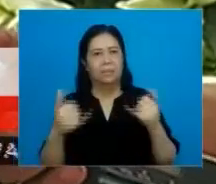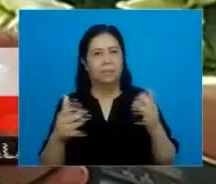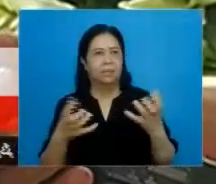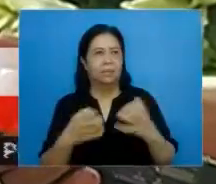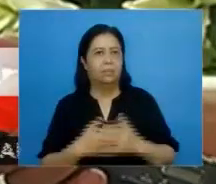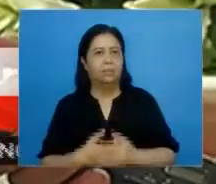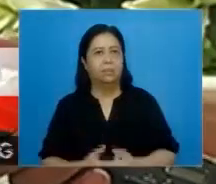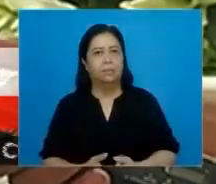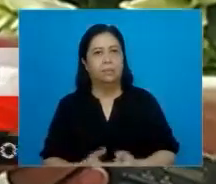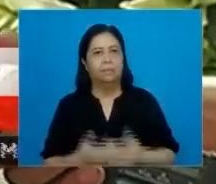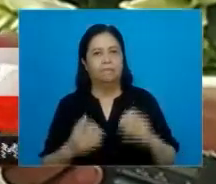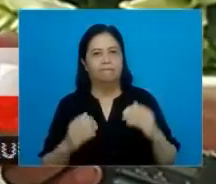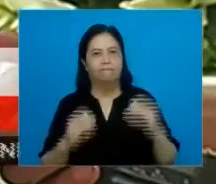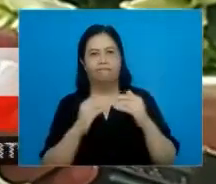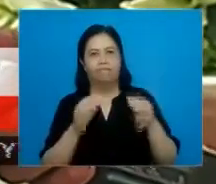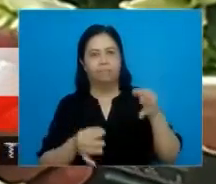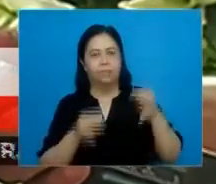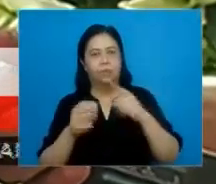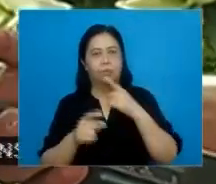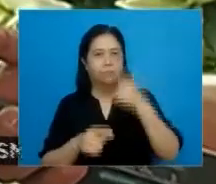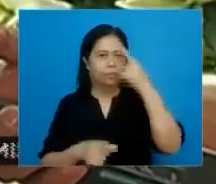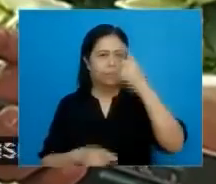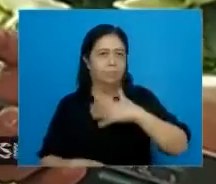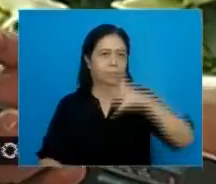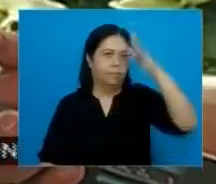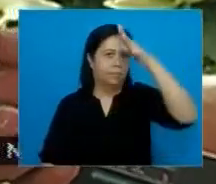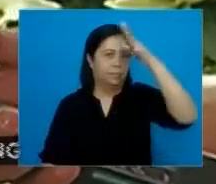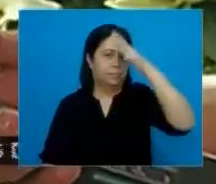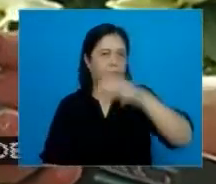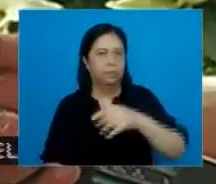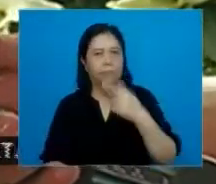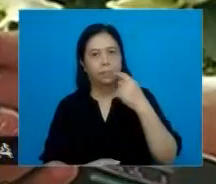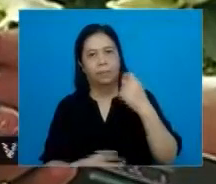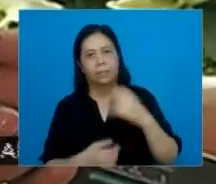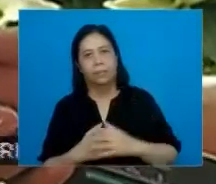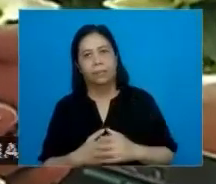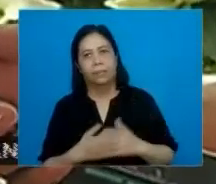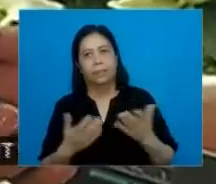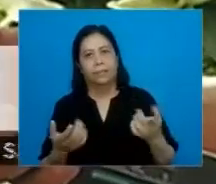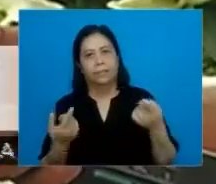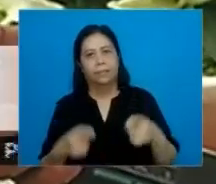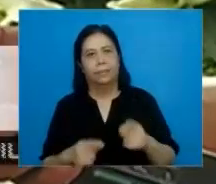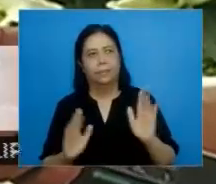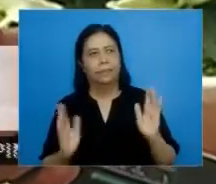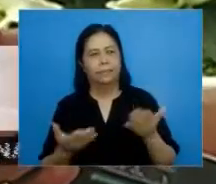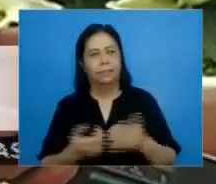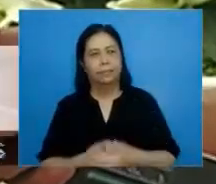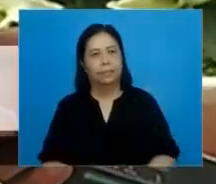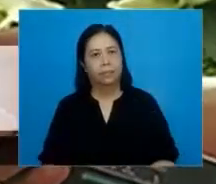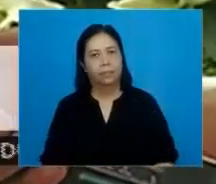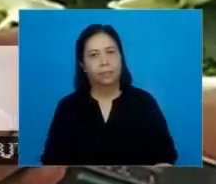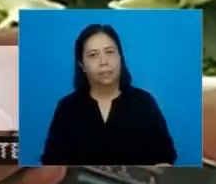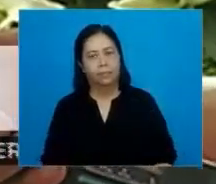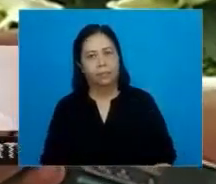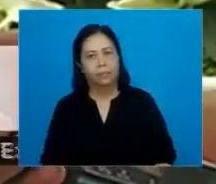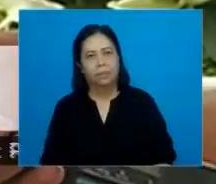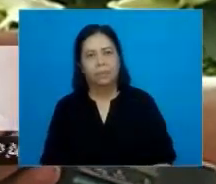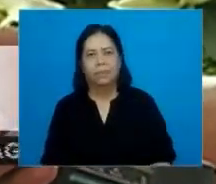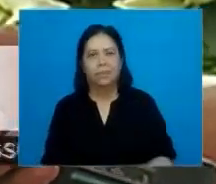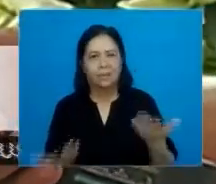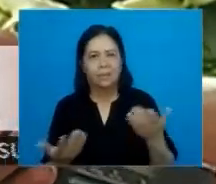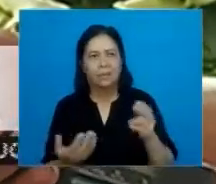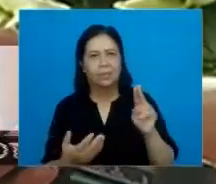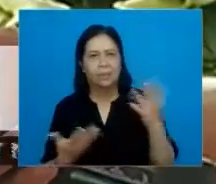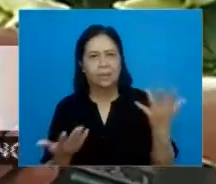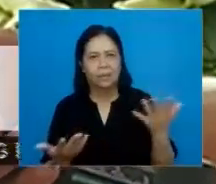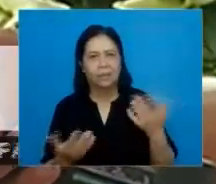yung justice talaga para sa father ko. Kasi yung nangyari parang umbilis eh, dahil lang